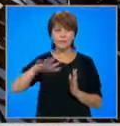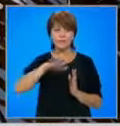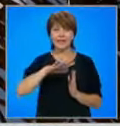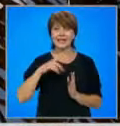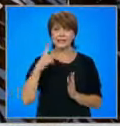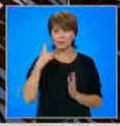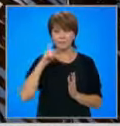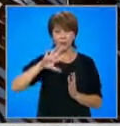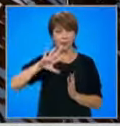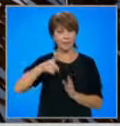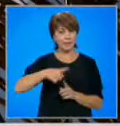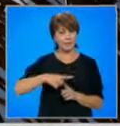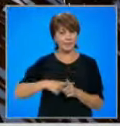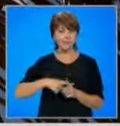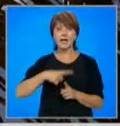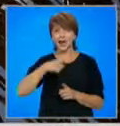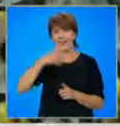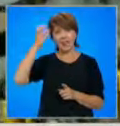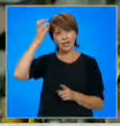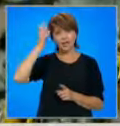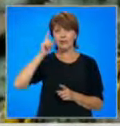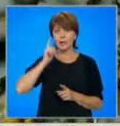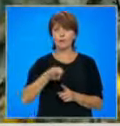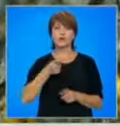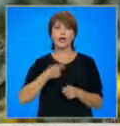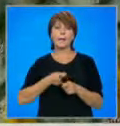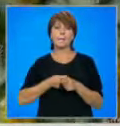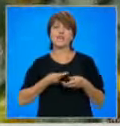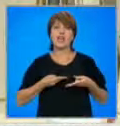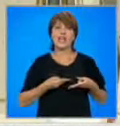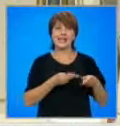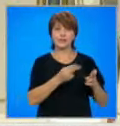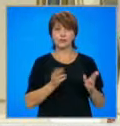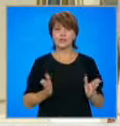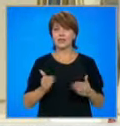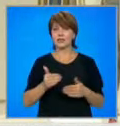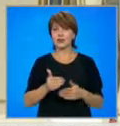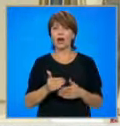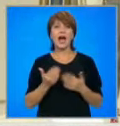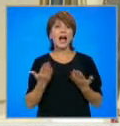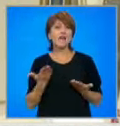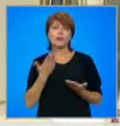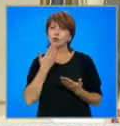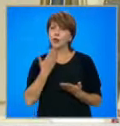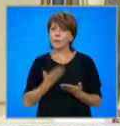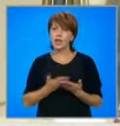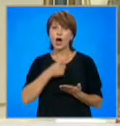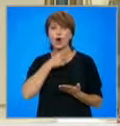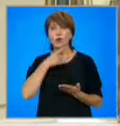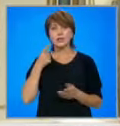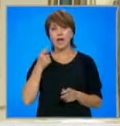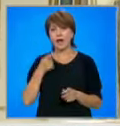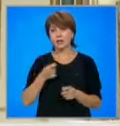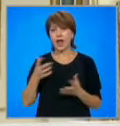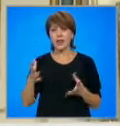път от 5 месеца страната му ще може да направи какъвто и да е износ на стока. Каквото и да обещае, Русия винаги ще намери начин